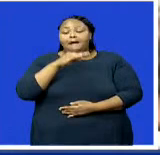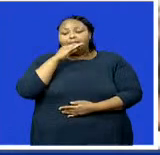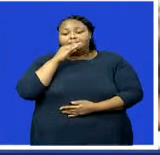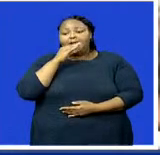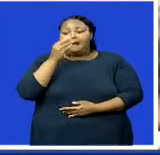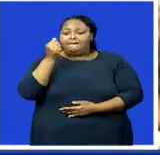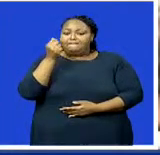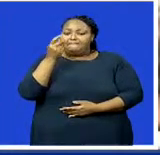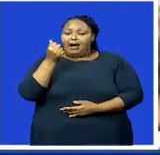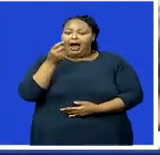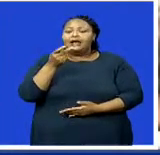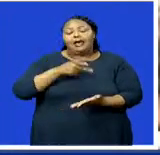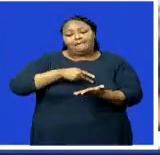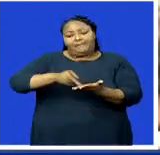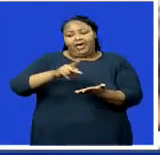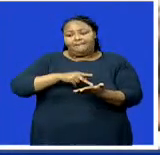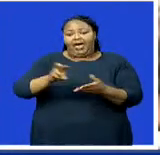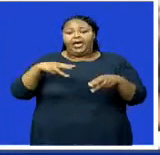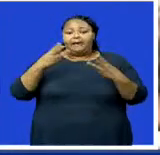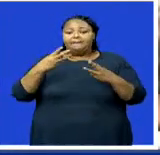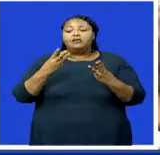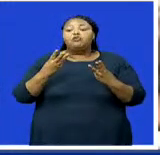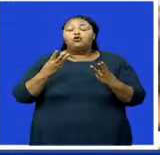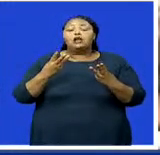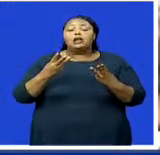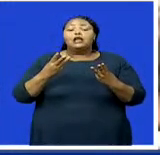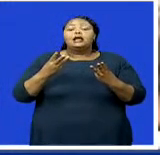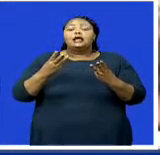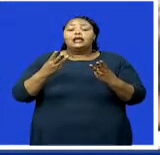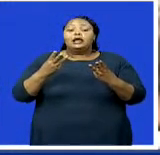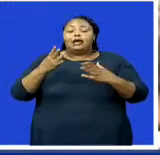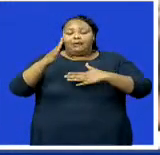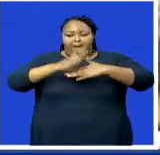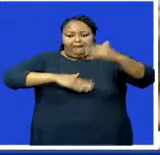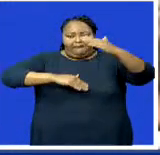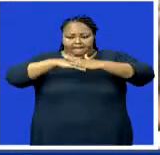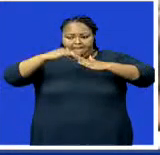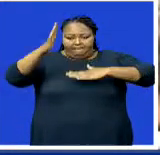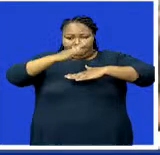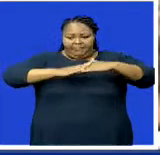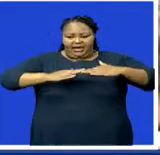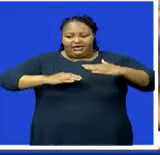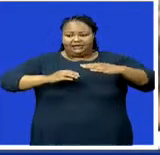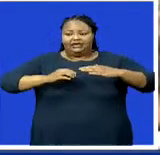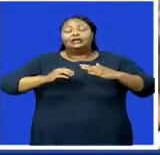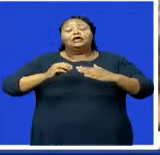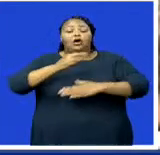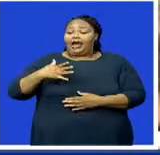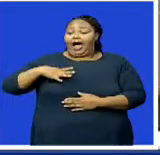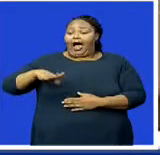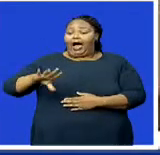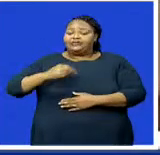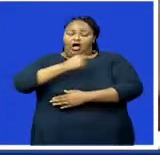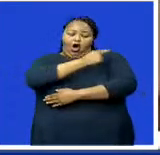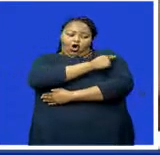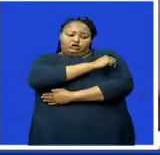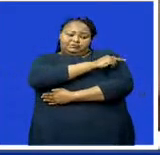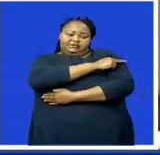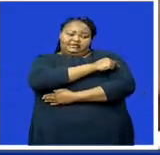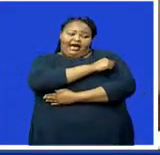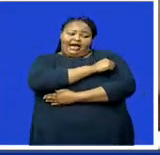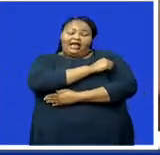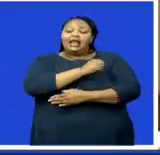contractors kwaphindze kwaba nalenye futhi I rehabilitation lapha kamanzini esathi nje